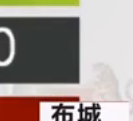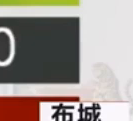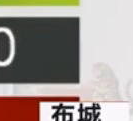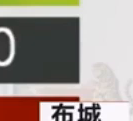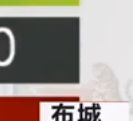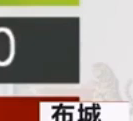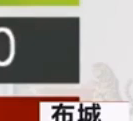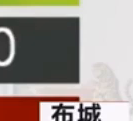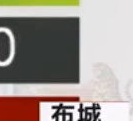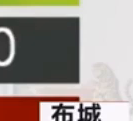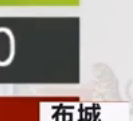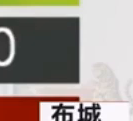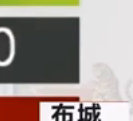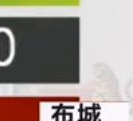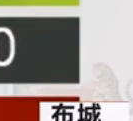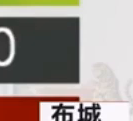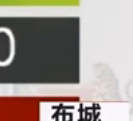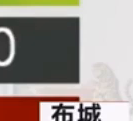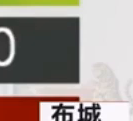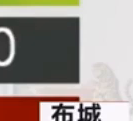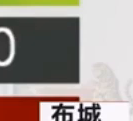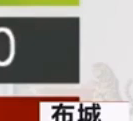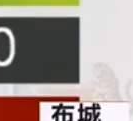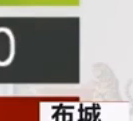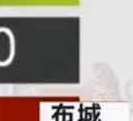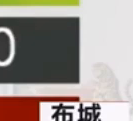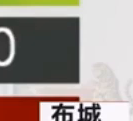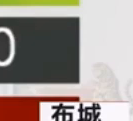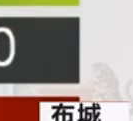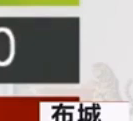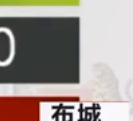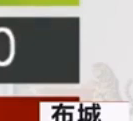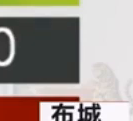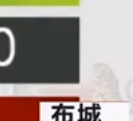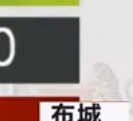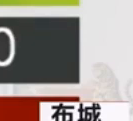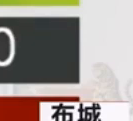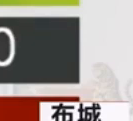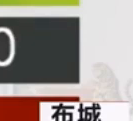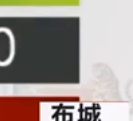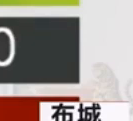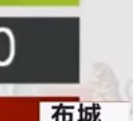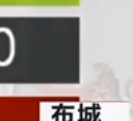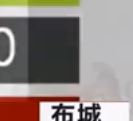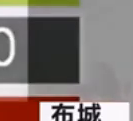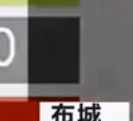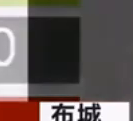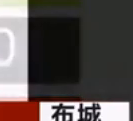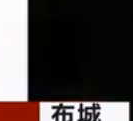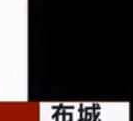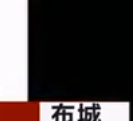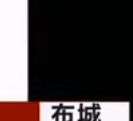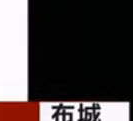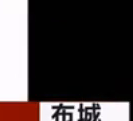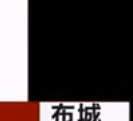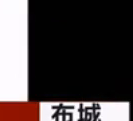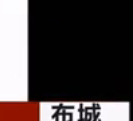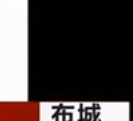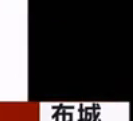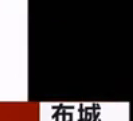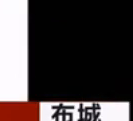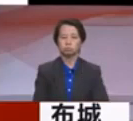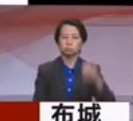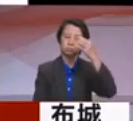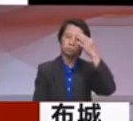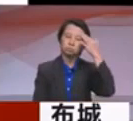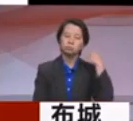莪。目前我国的新冠肺炎累计确诊病例达17540起。我国今天新增4起